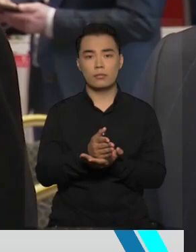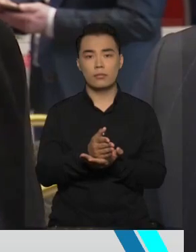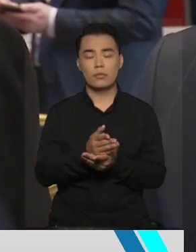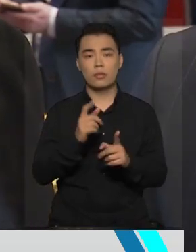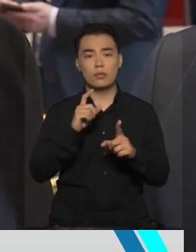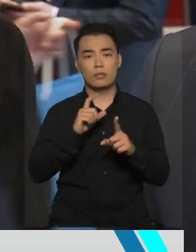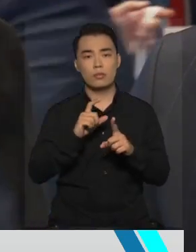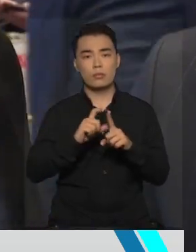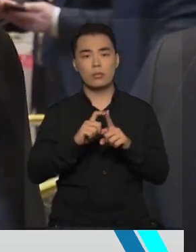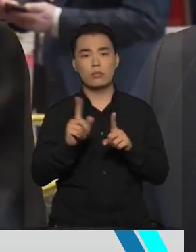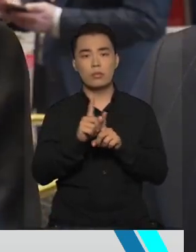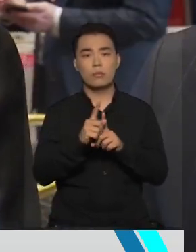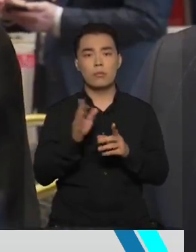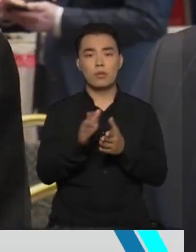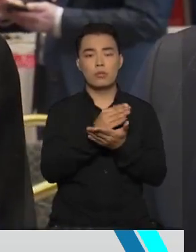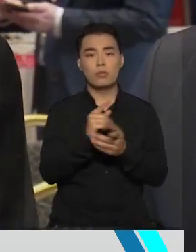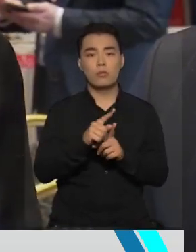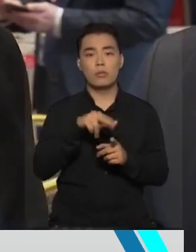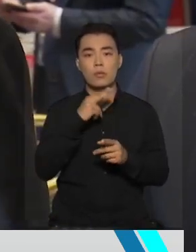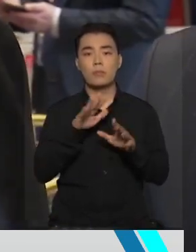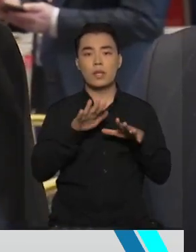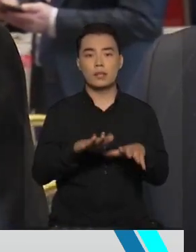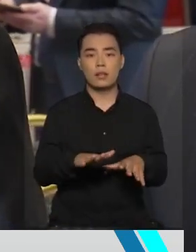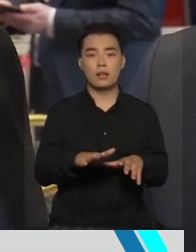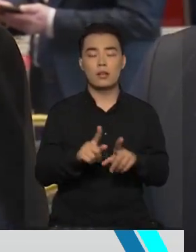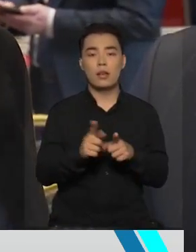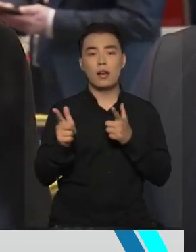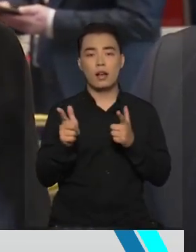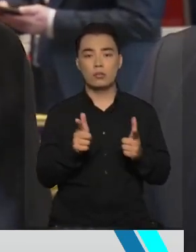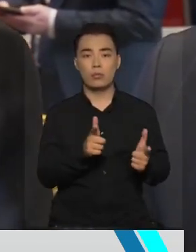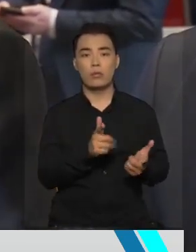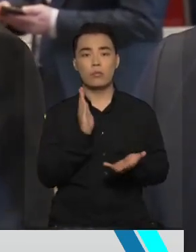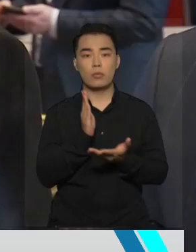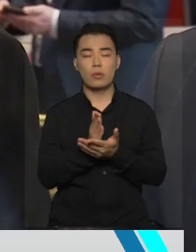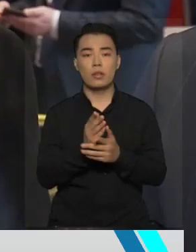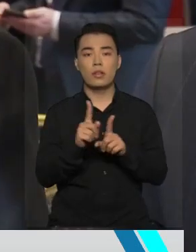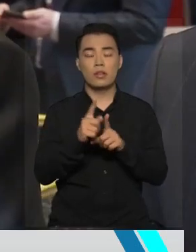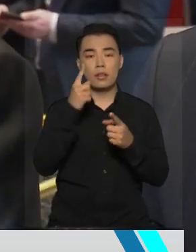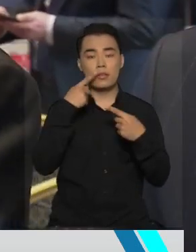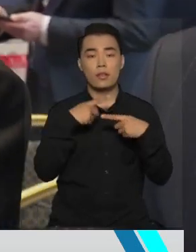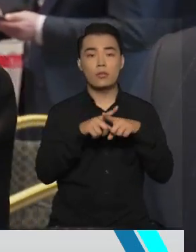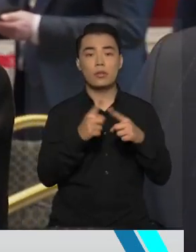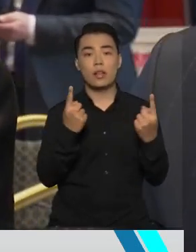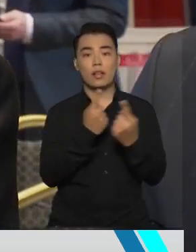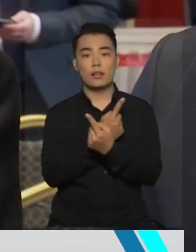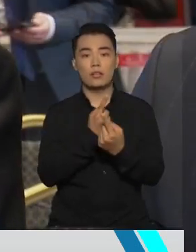того, что мы проверим все места, подготовим инфраструктуру, то